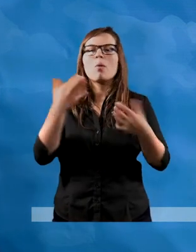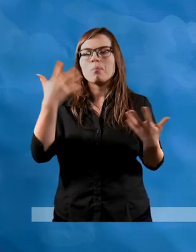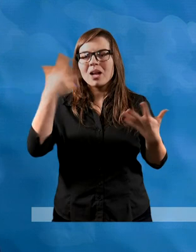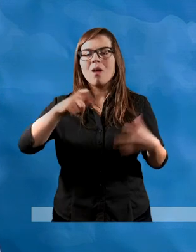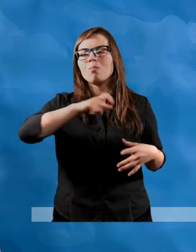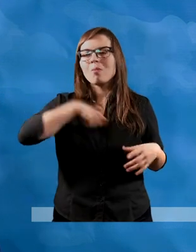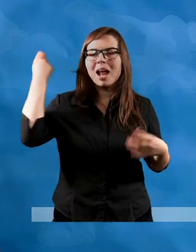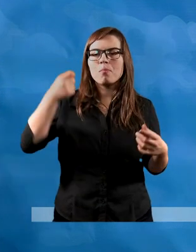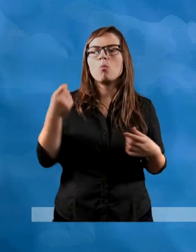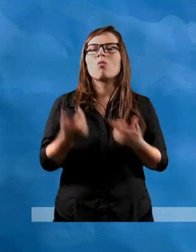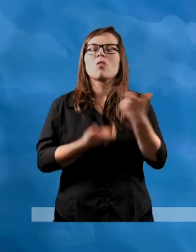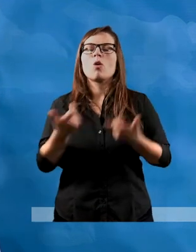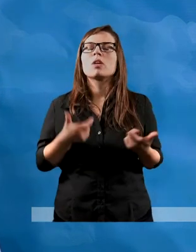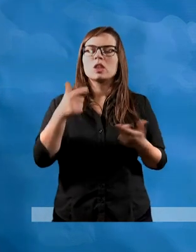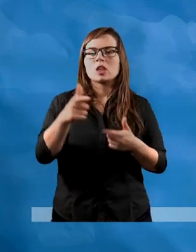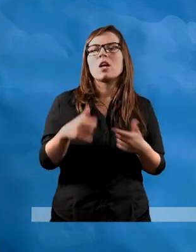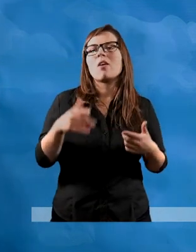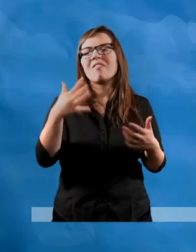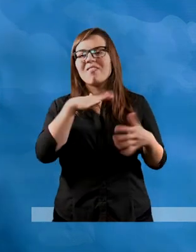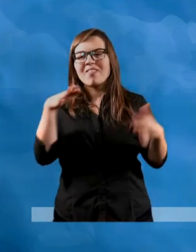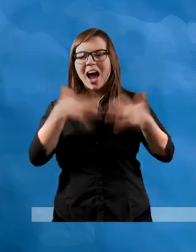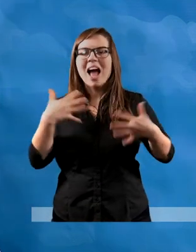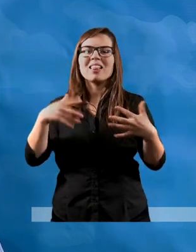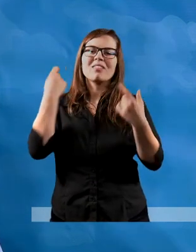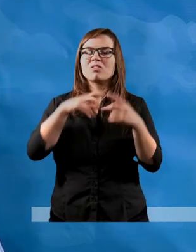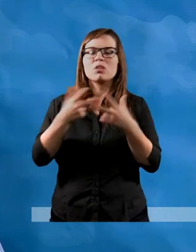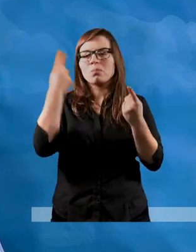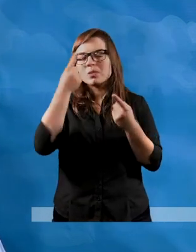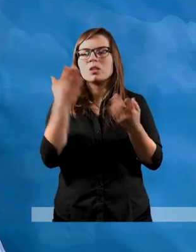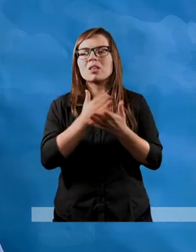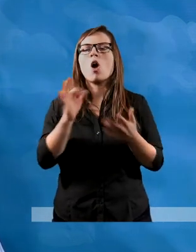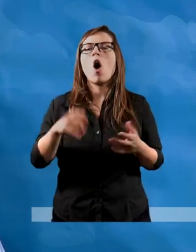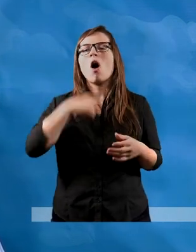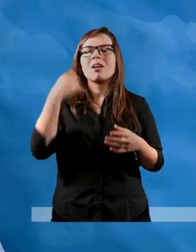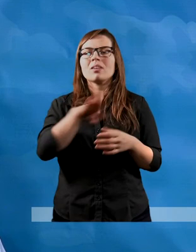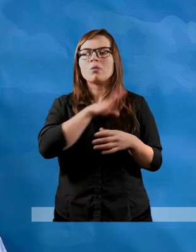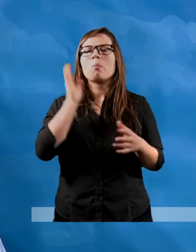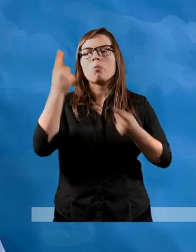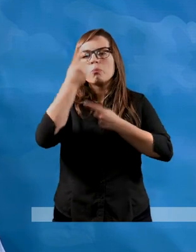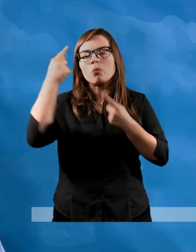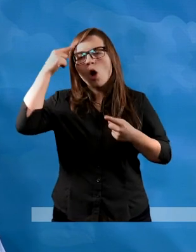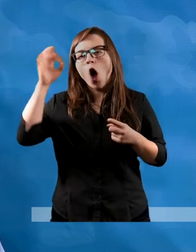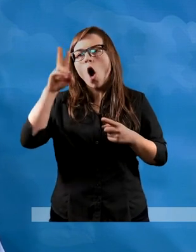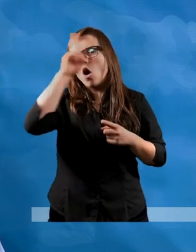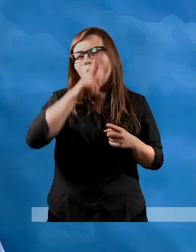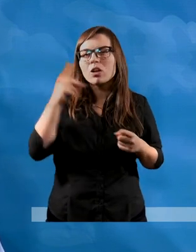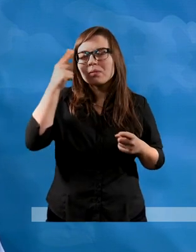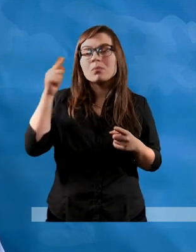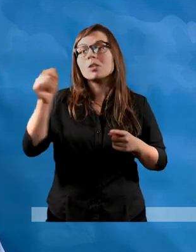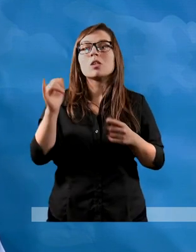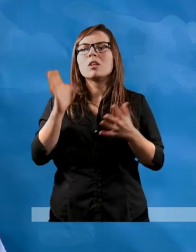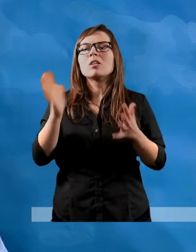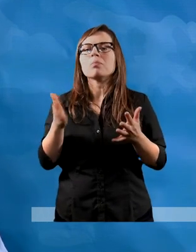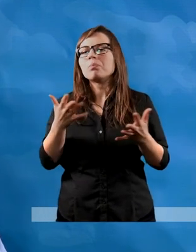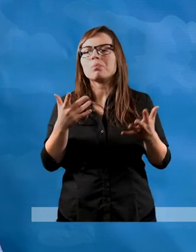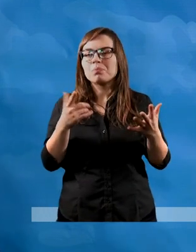próbował popełnić samobójstwo, topiąc się w wannie i w zasadzie tylko myśl o bólu rodziców i powstrzymała go przed